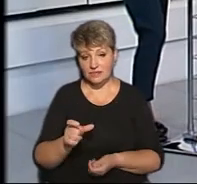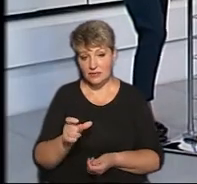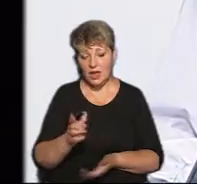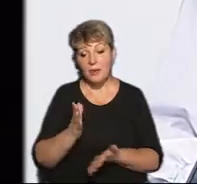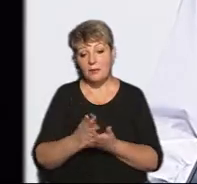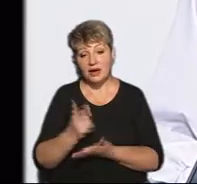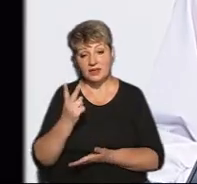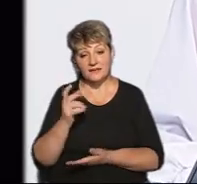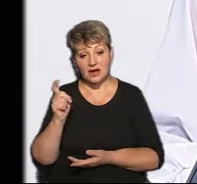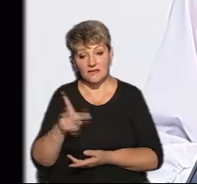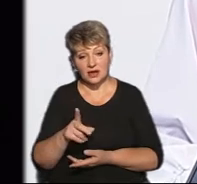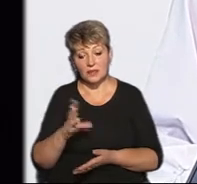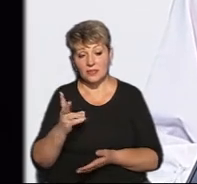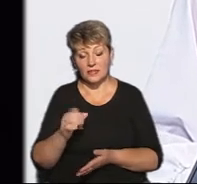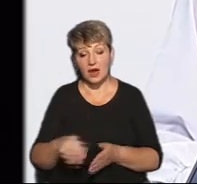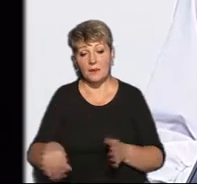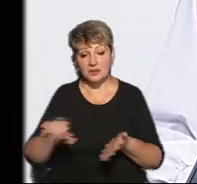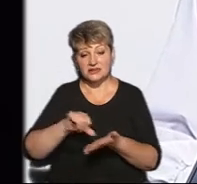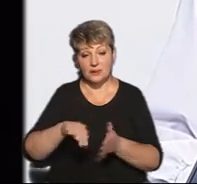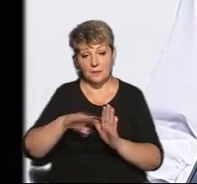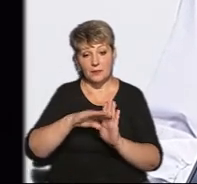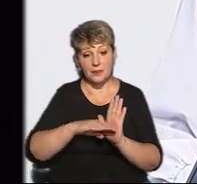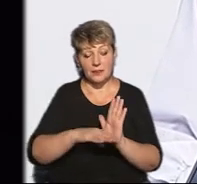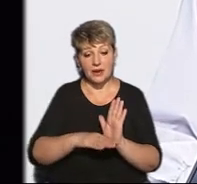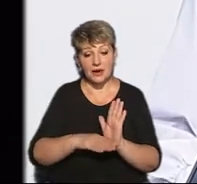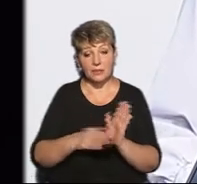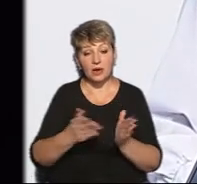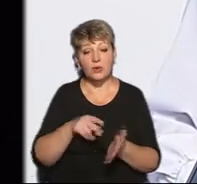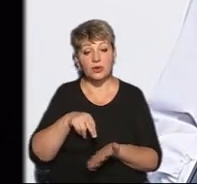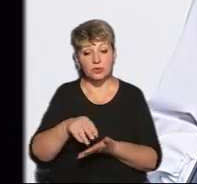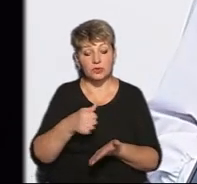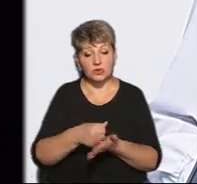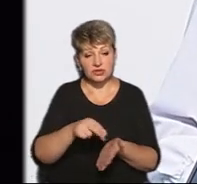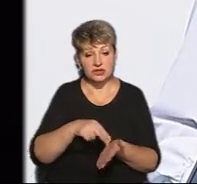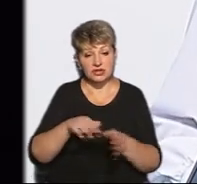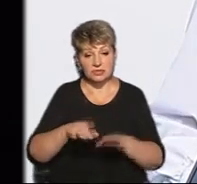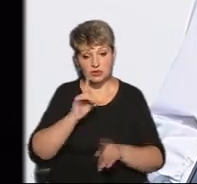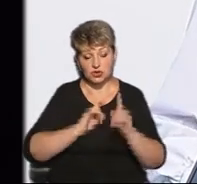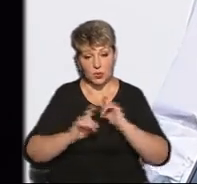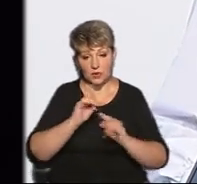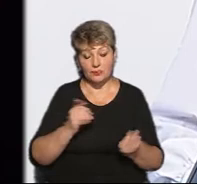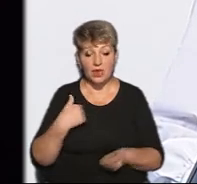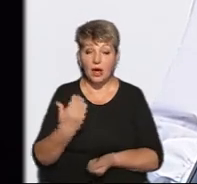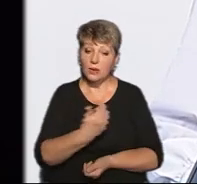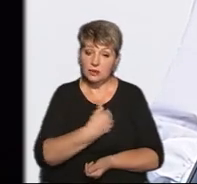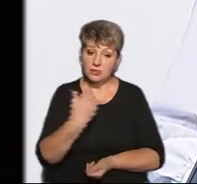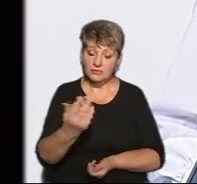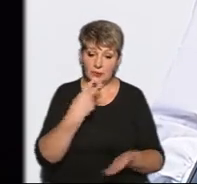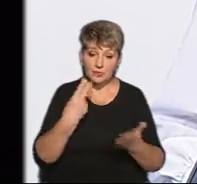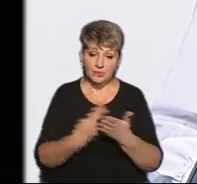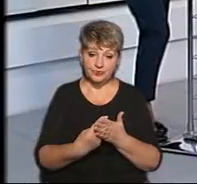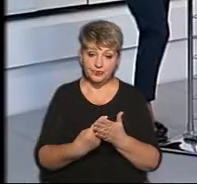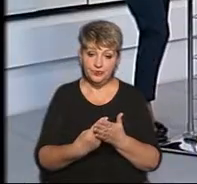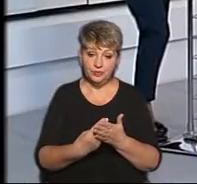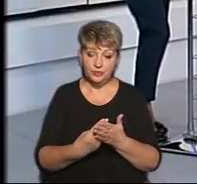Також маєте 2 хвилини на представлення політичної програми партії, з якої йдете до Черкаської міської ради. Ну, я хотів би вам презентувати, перш за